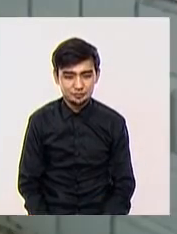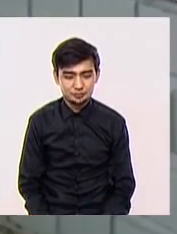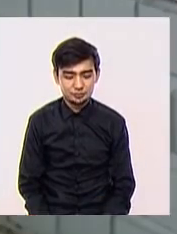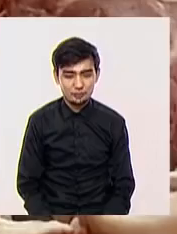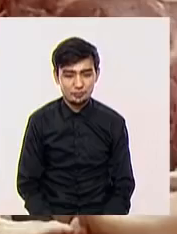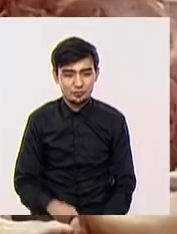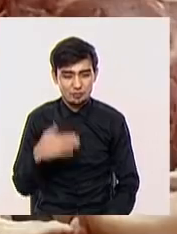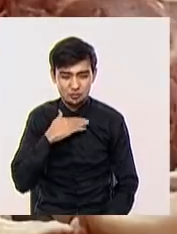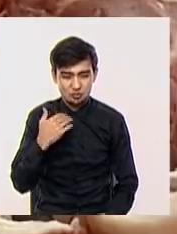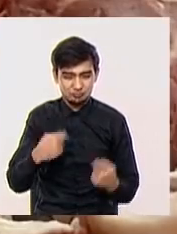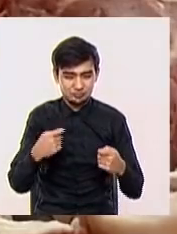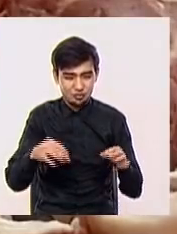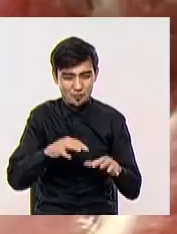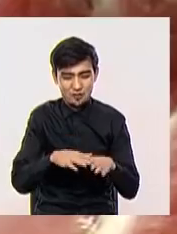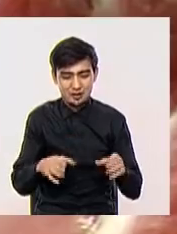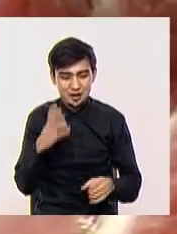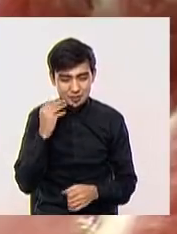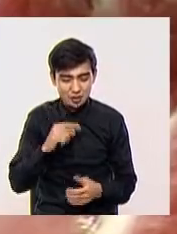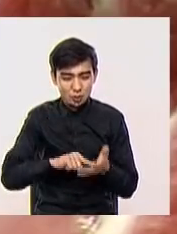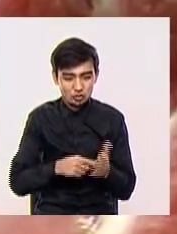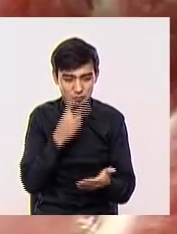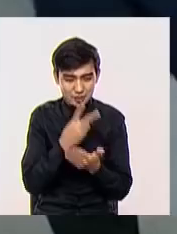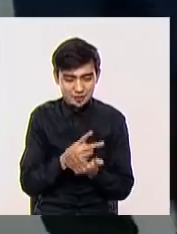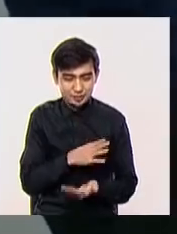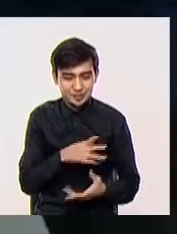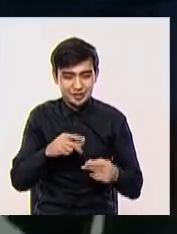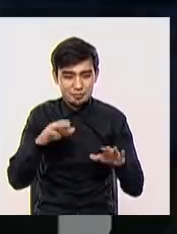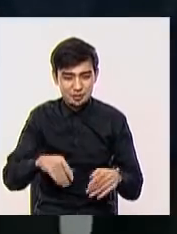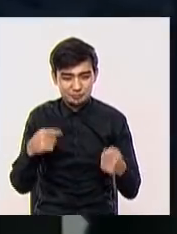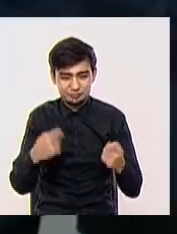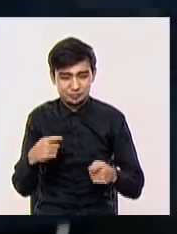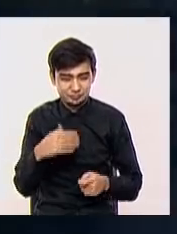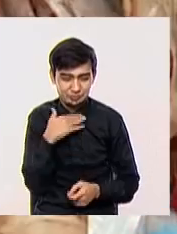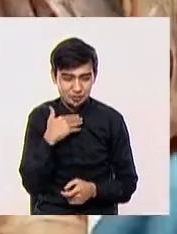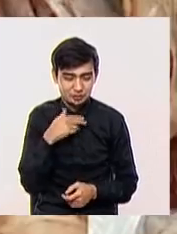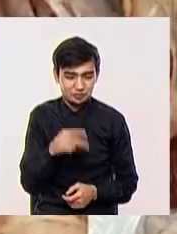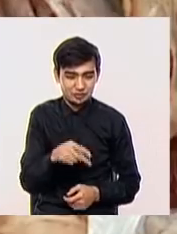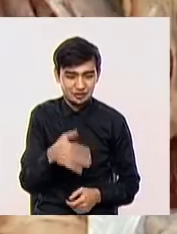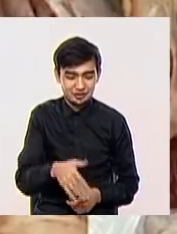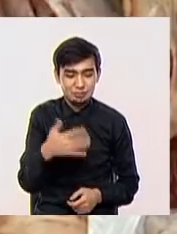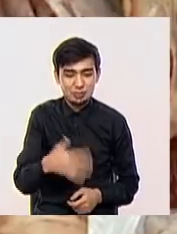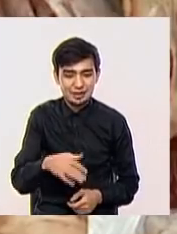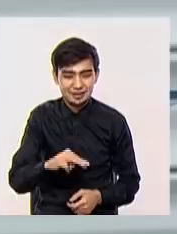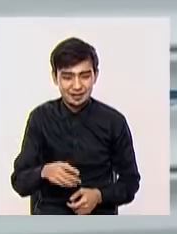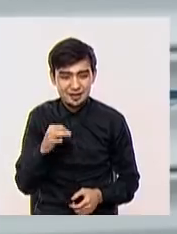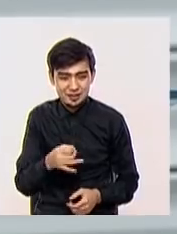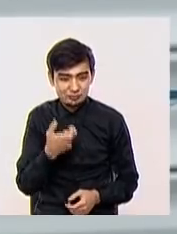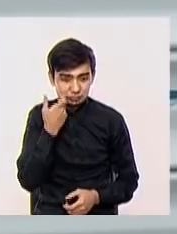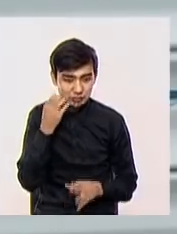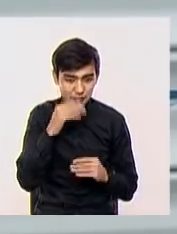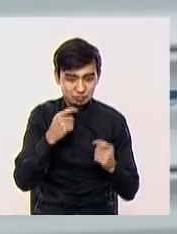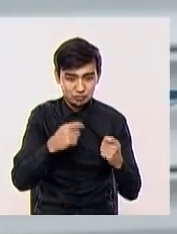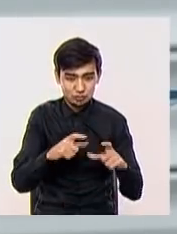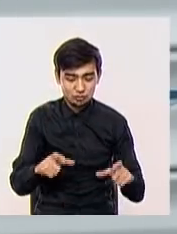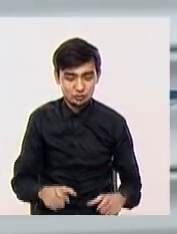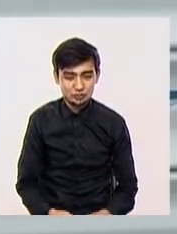Мясной рынок. Власти Алматы показали точки, где говядину продают за 2050 тенге. Выгодно ли это продавцам? Сегодня я,